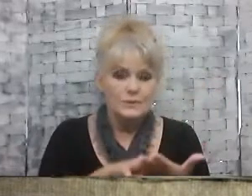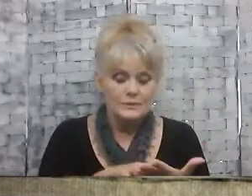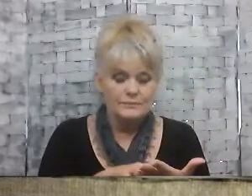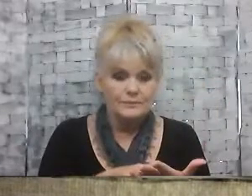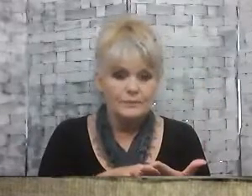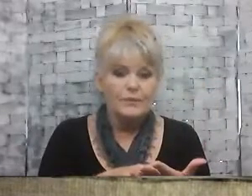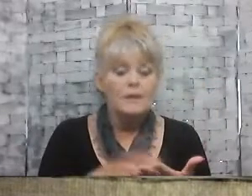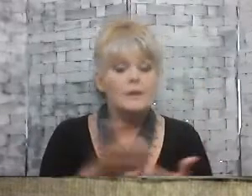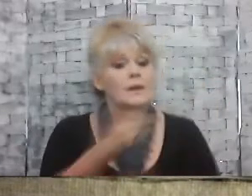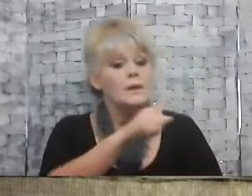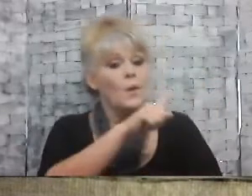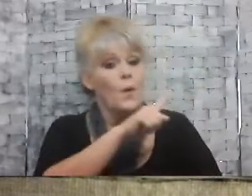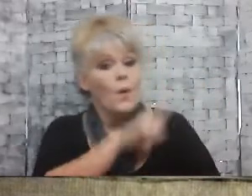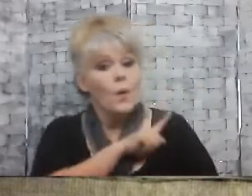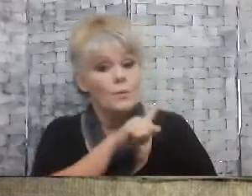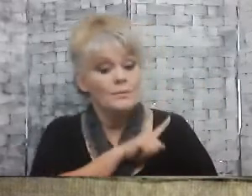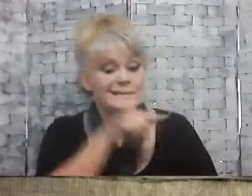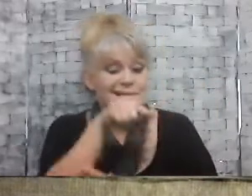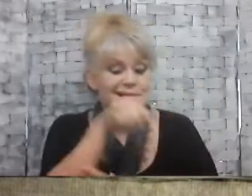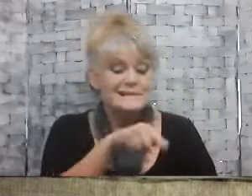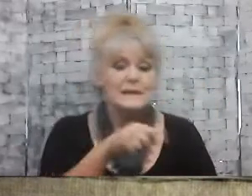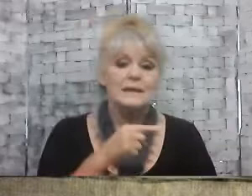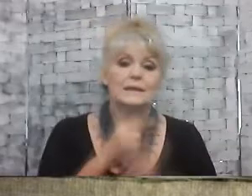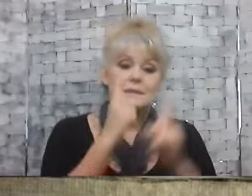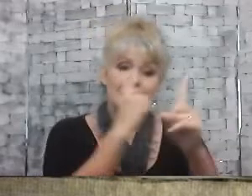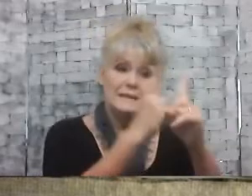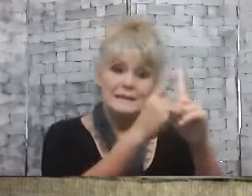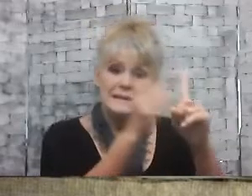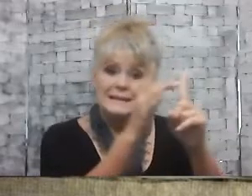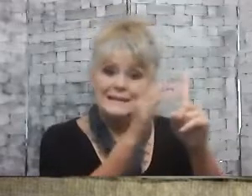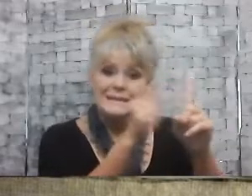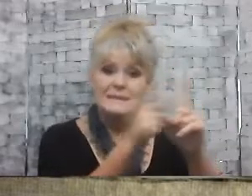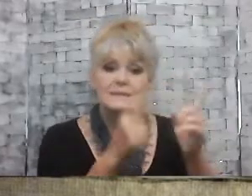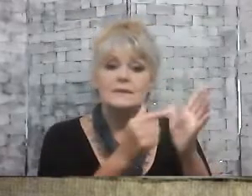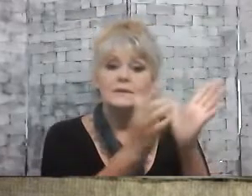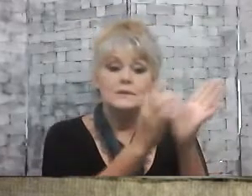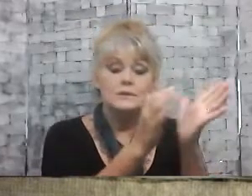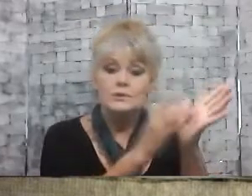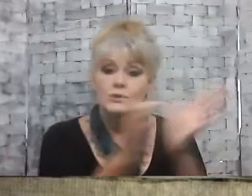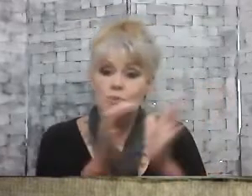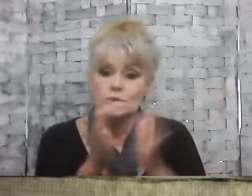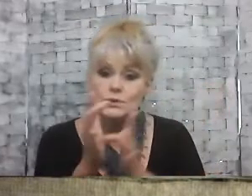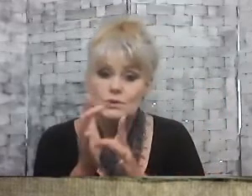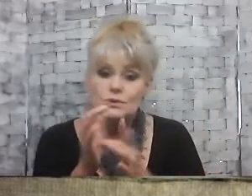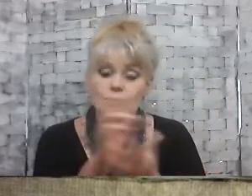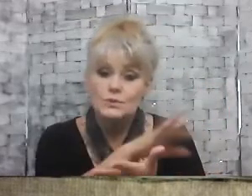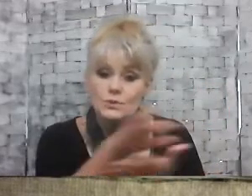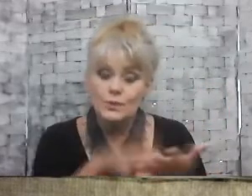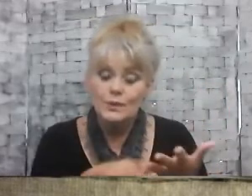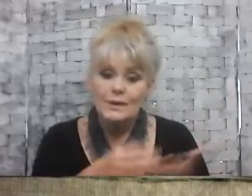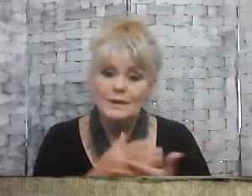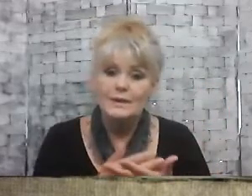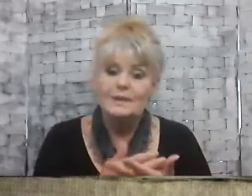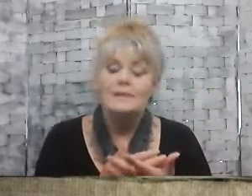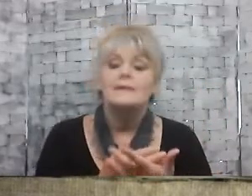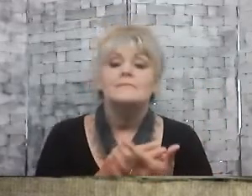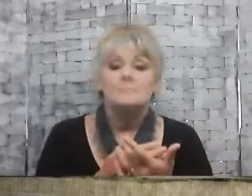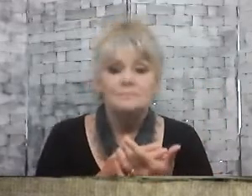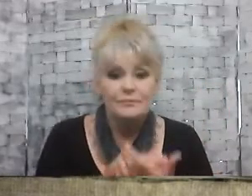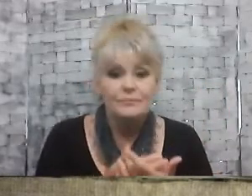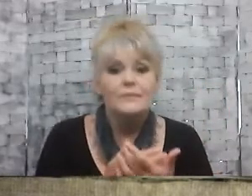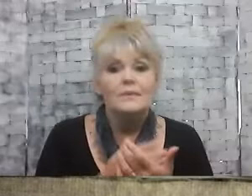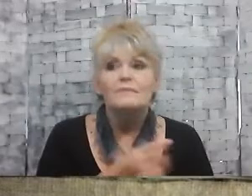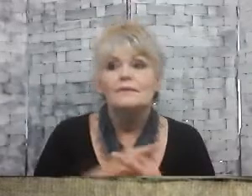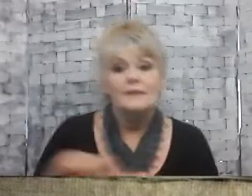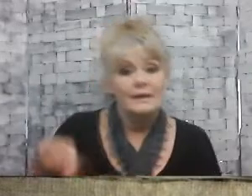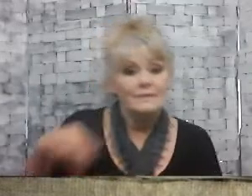dit die story van Jezus is, wil ik vandaag voor onze kaars aansteek en ons gaan op hierdie manier